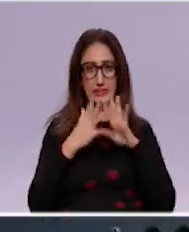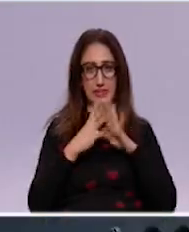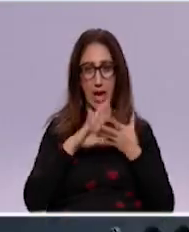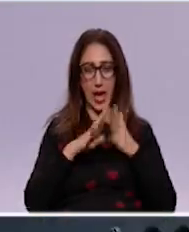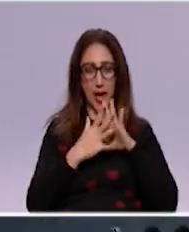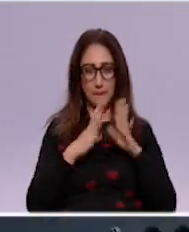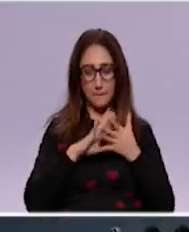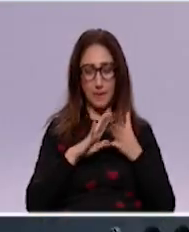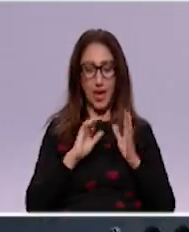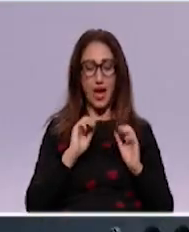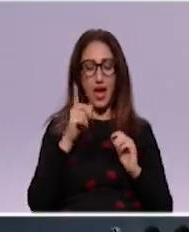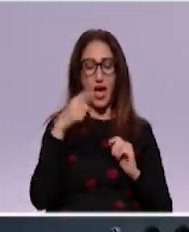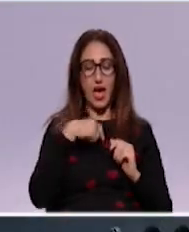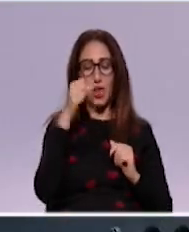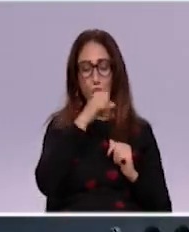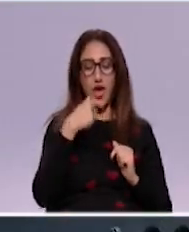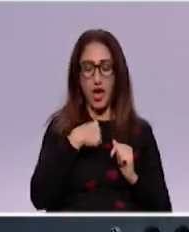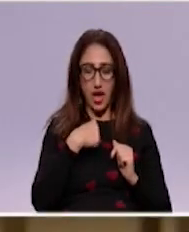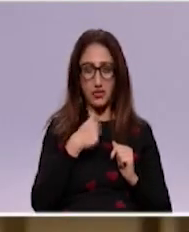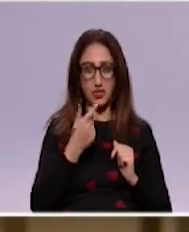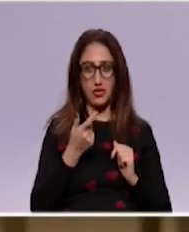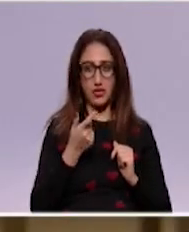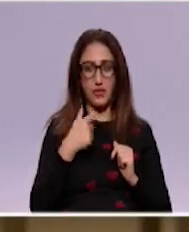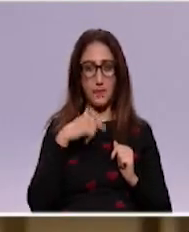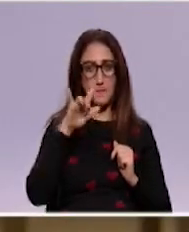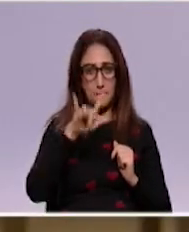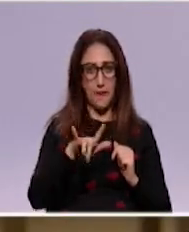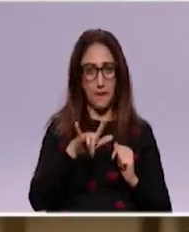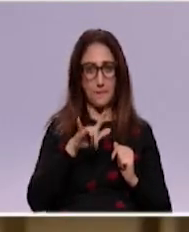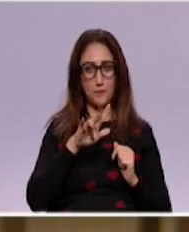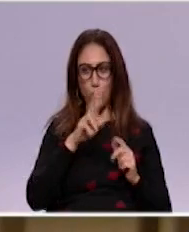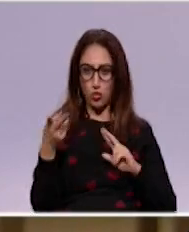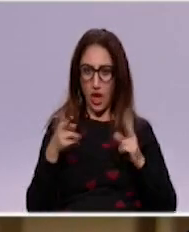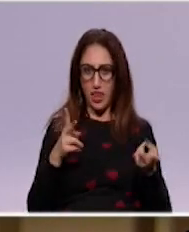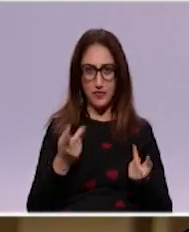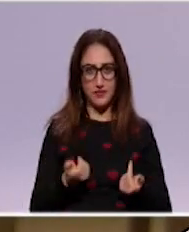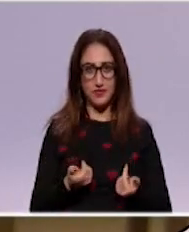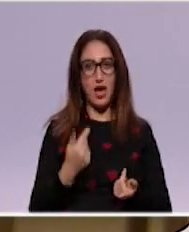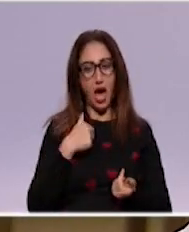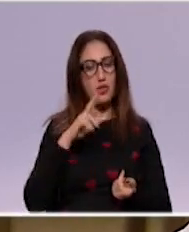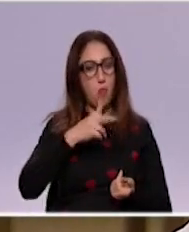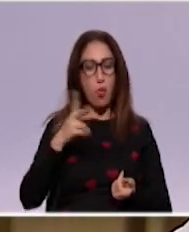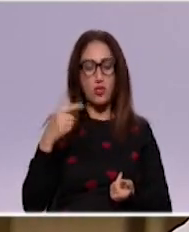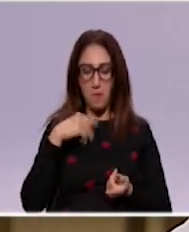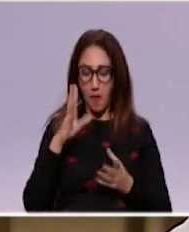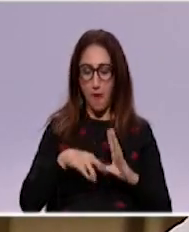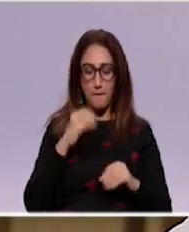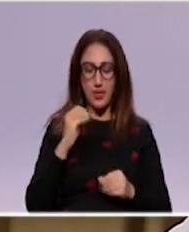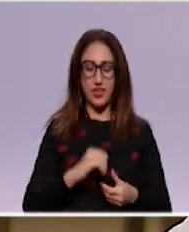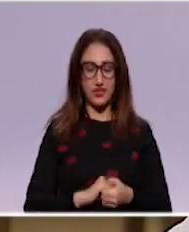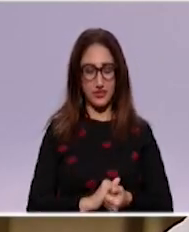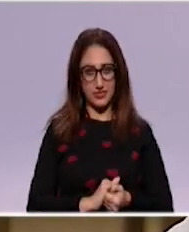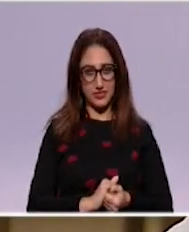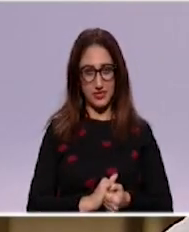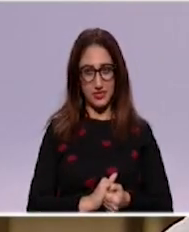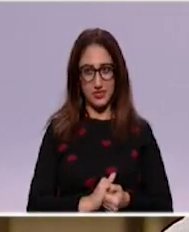اه. قالت لي اللي يعمل انا بعشق البحر يعمل زحمه؟ يا جماعه شفت بقى احنا